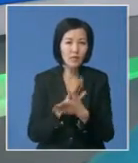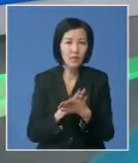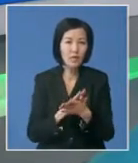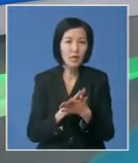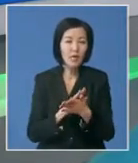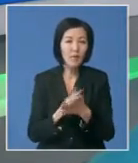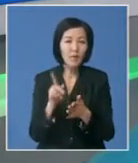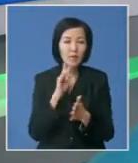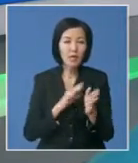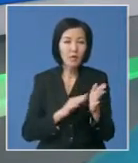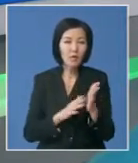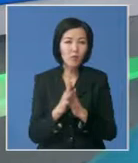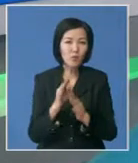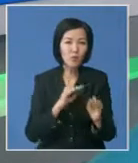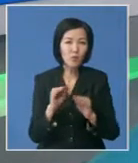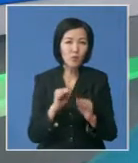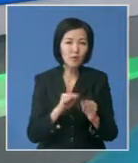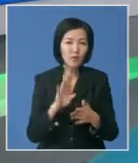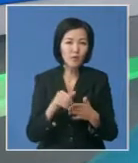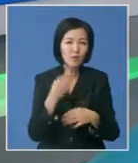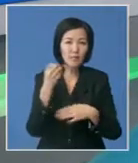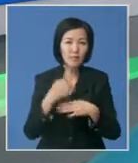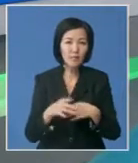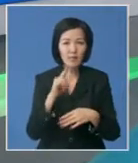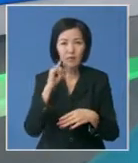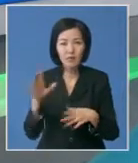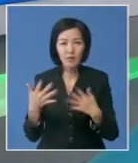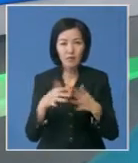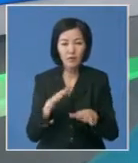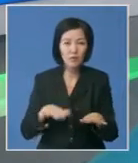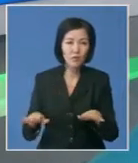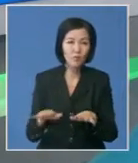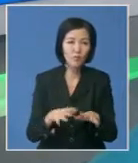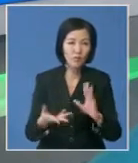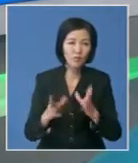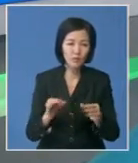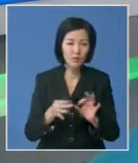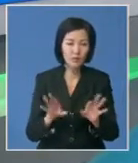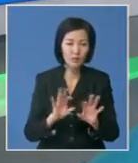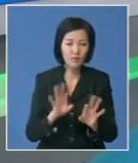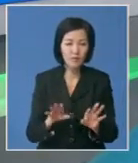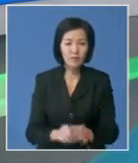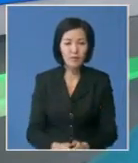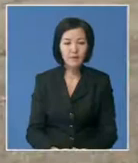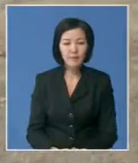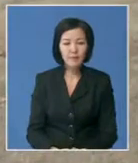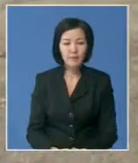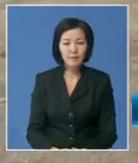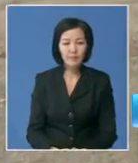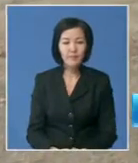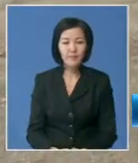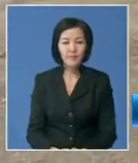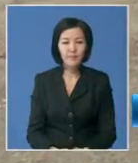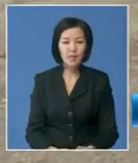благоустройство не только в райцентре но и в отдаленных населенных пунктах а результата в следующем сюжете под